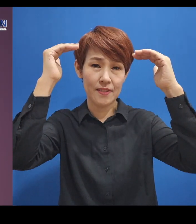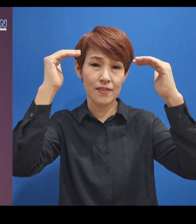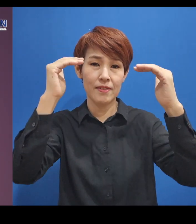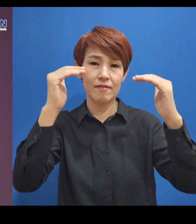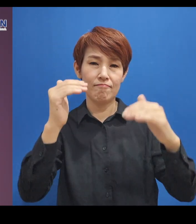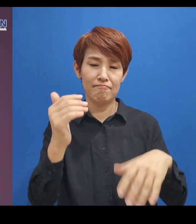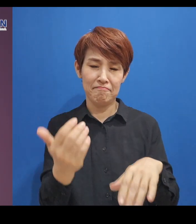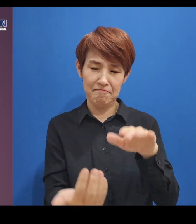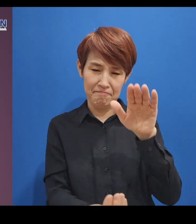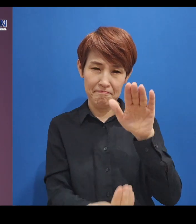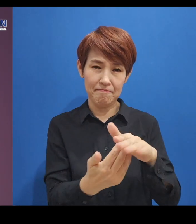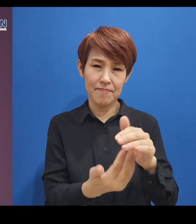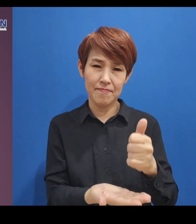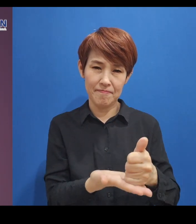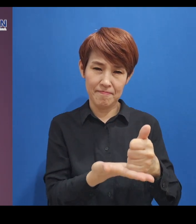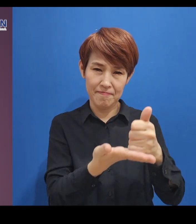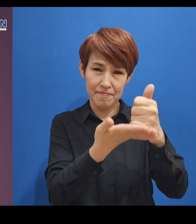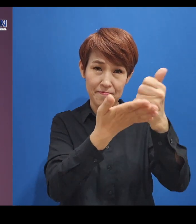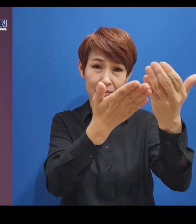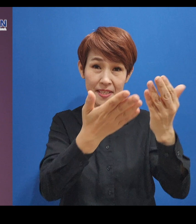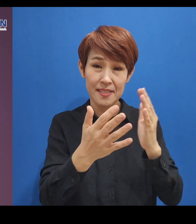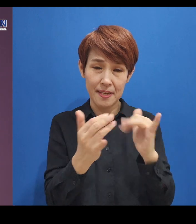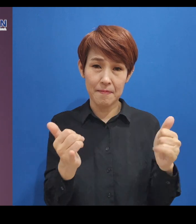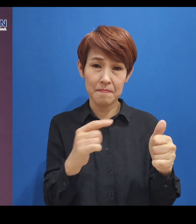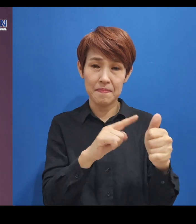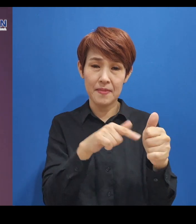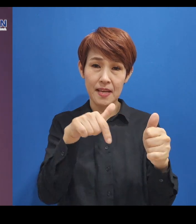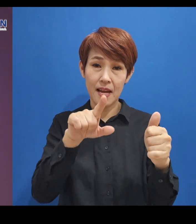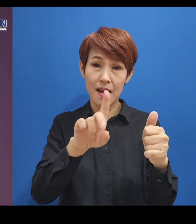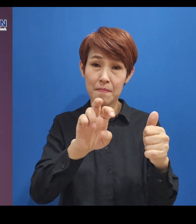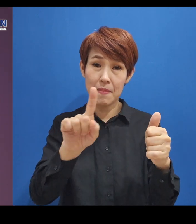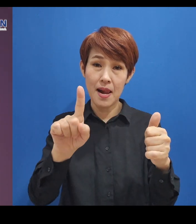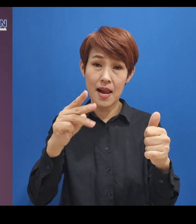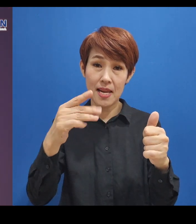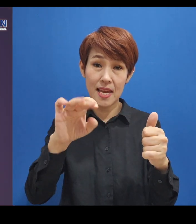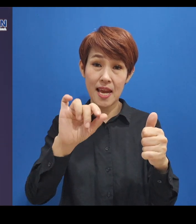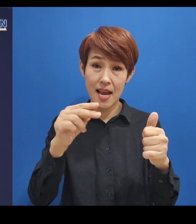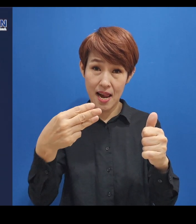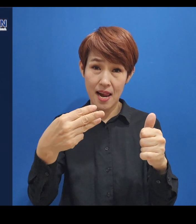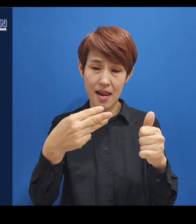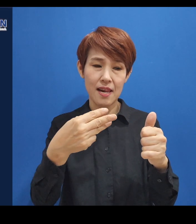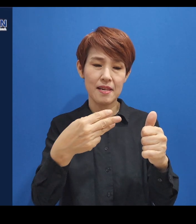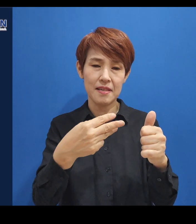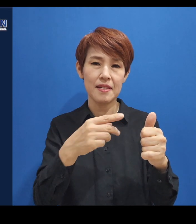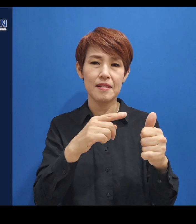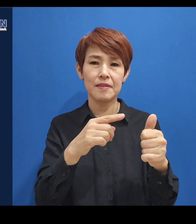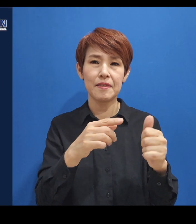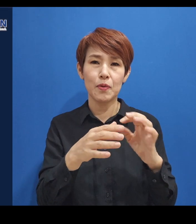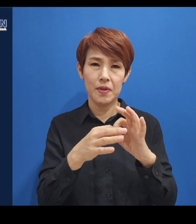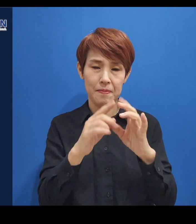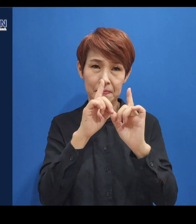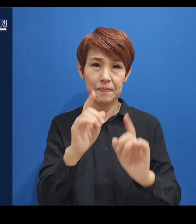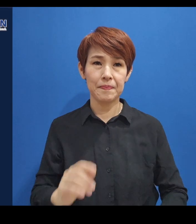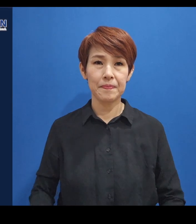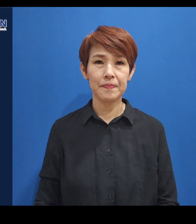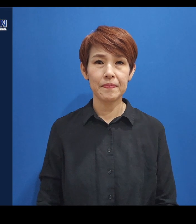어른 중에 어른이었는데, 오늘 그를 통해 배우기 원합니다. 말씀 주시죠. 바리새인 가말리엘은 율법